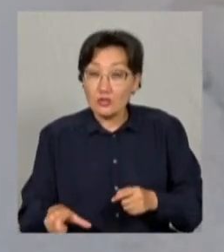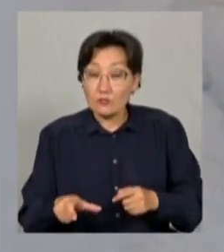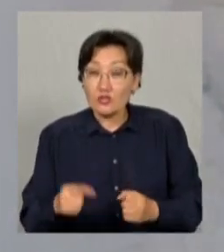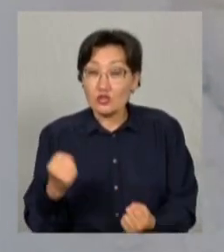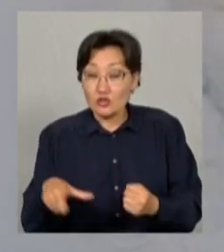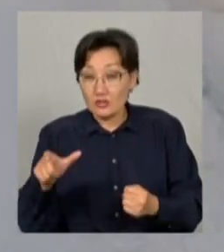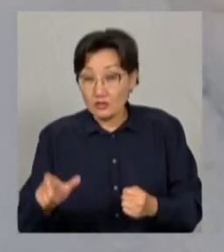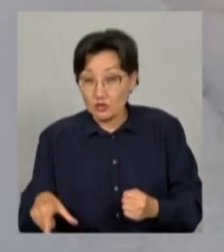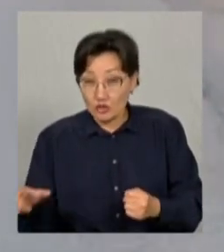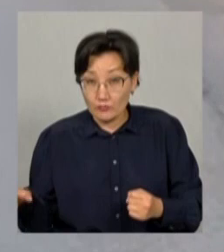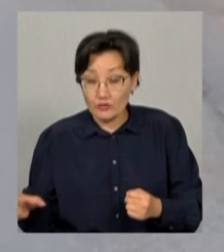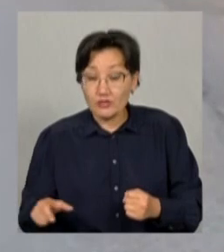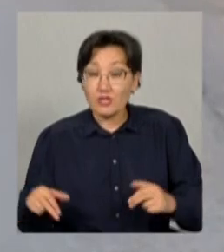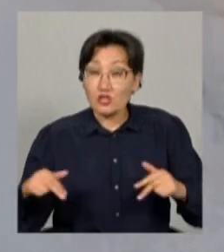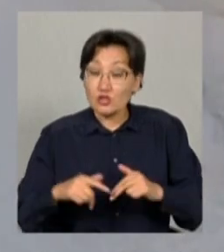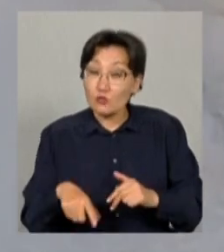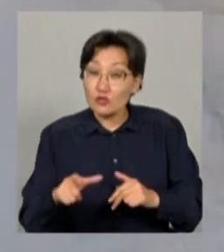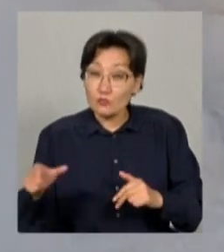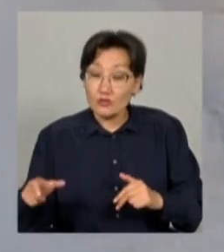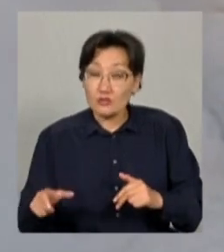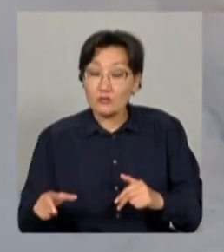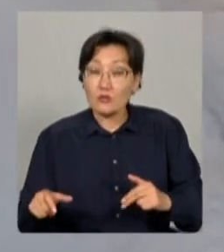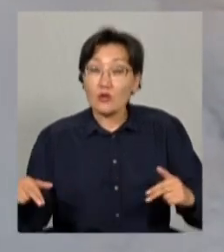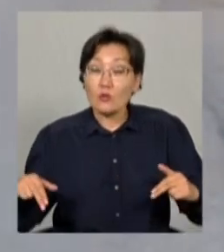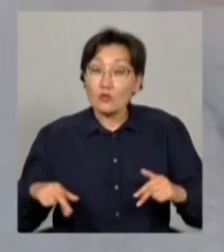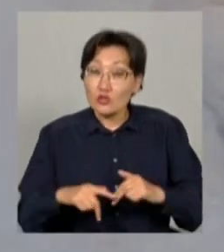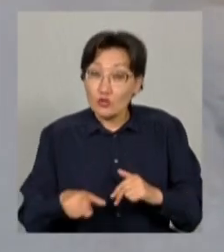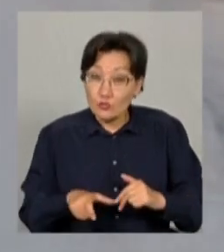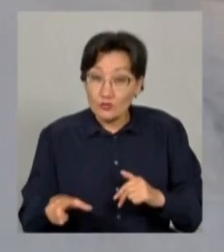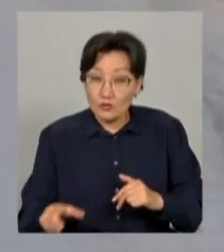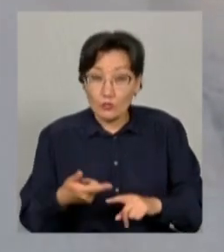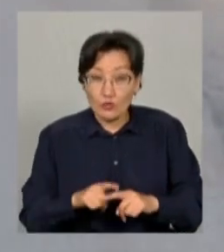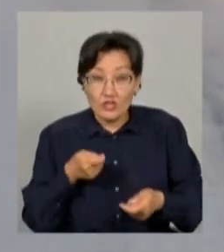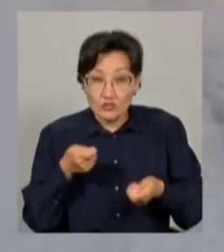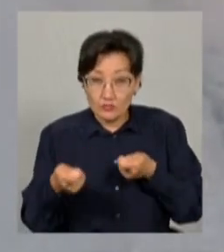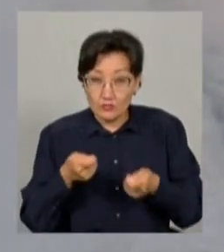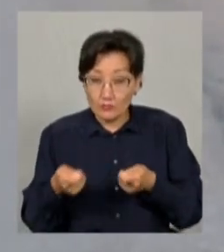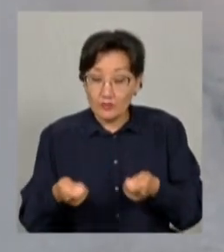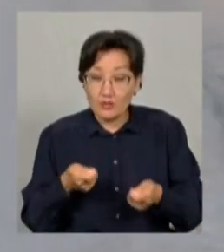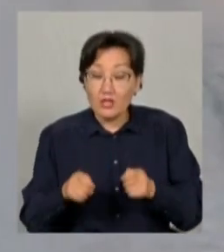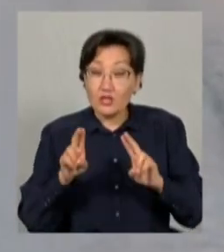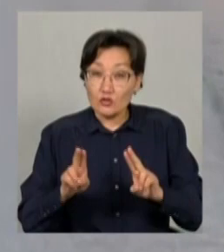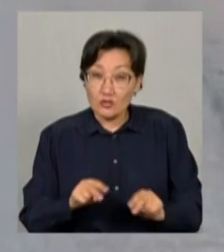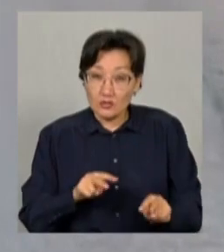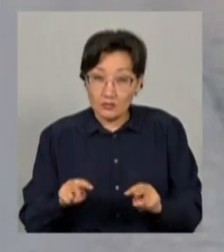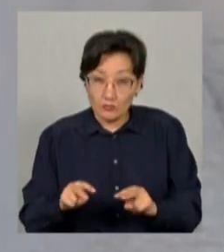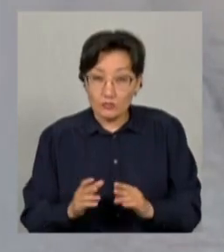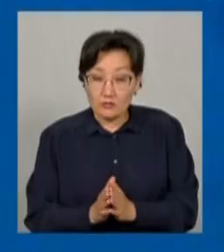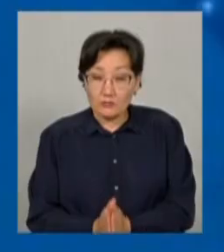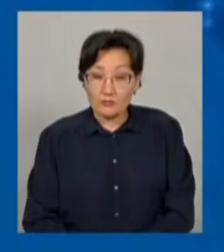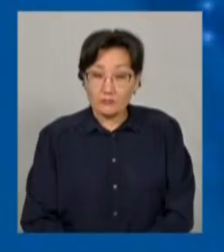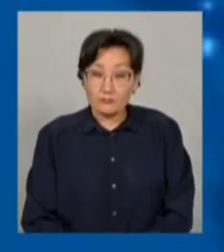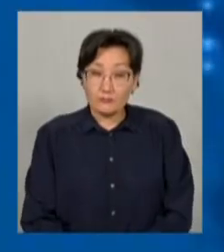қатысушыларын, жүргізушілерді, жаяу жүргіншілерді жаяулар өткелін өту кезінде өте сақ болып, жол қозғалыс ережелерін қатаң сақтауға шақырамыз.